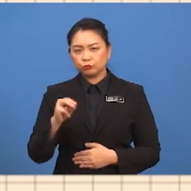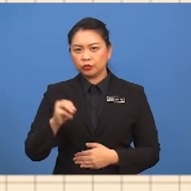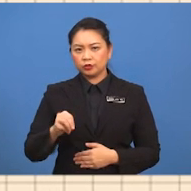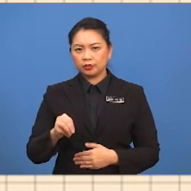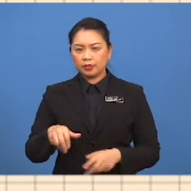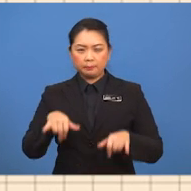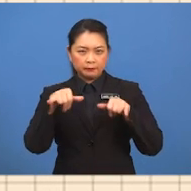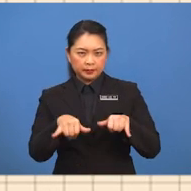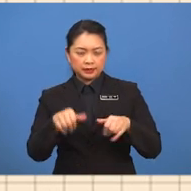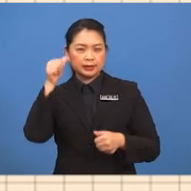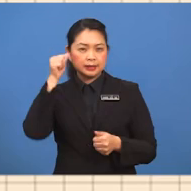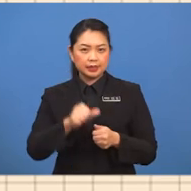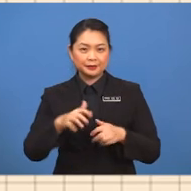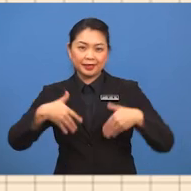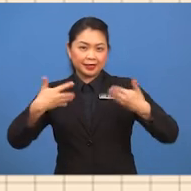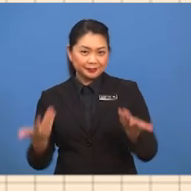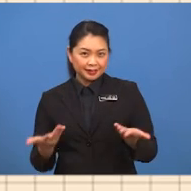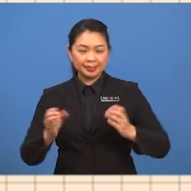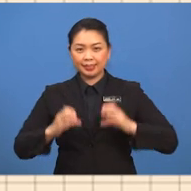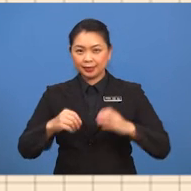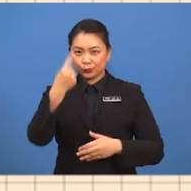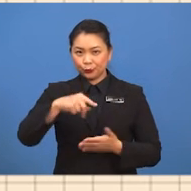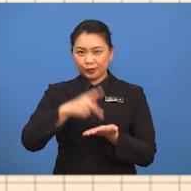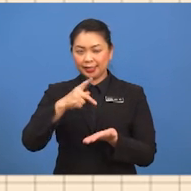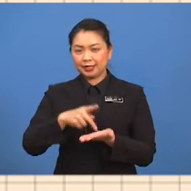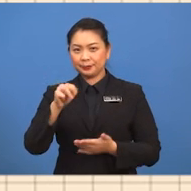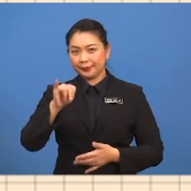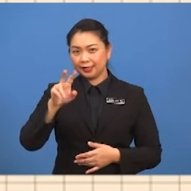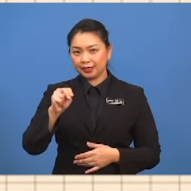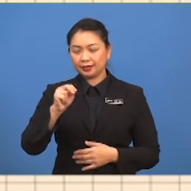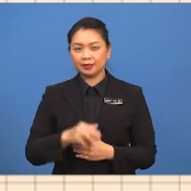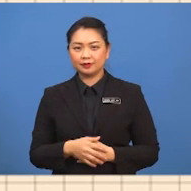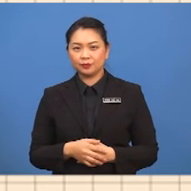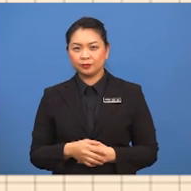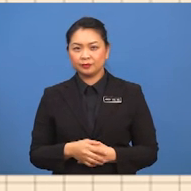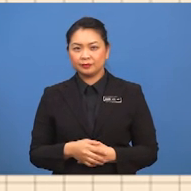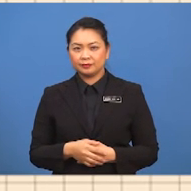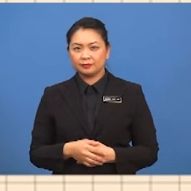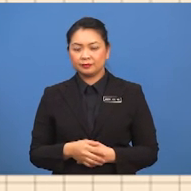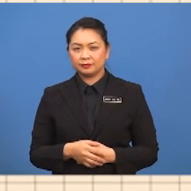Murid-murid masih ingat bagaimanakah cara untuk mengira min?